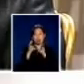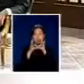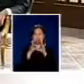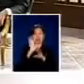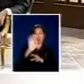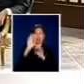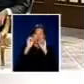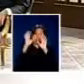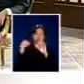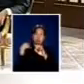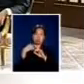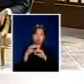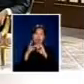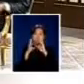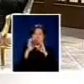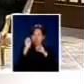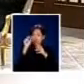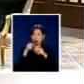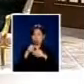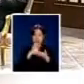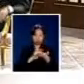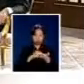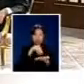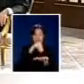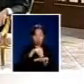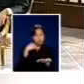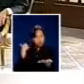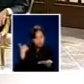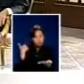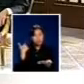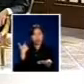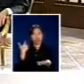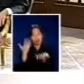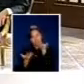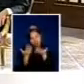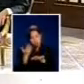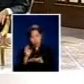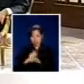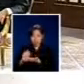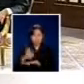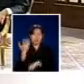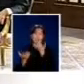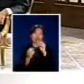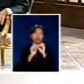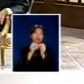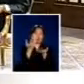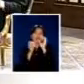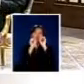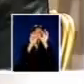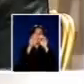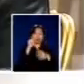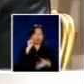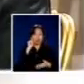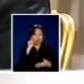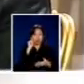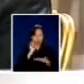ามีตัวอย่างข้อสอบด้วย ตัวอย่างทำแบบฝึกหัดนะก็สอบก็คงจะออกนอกจากเครื่องนี้แล้วฮะ